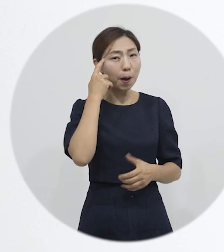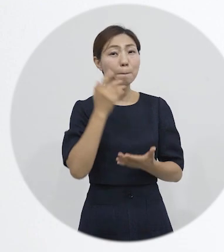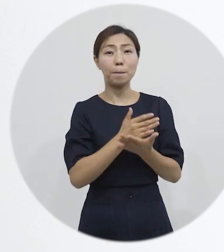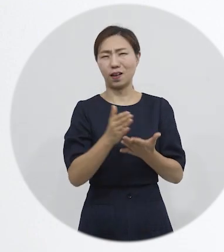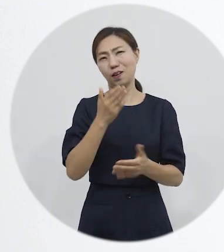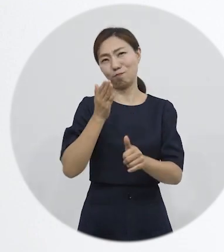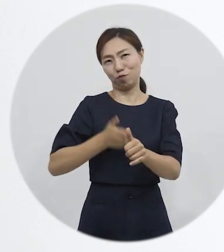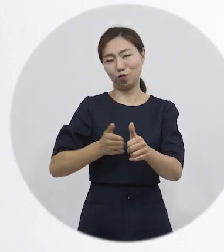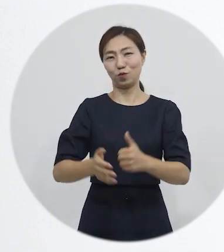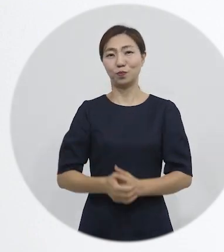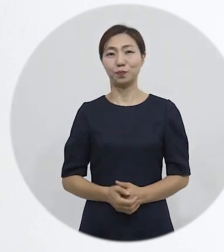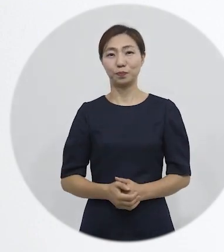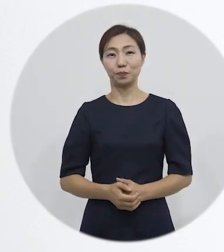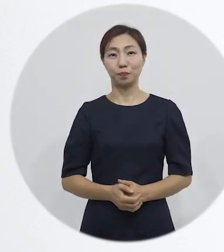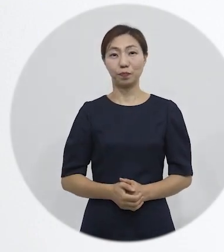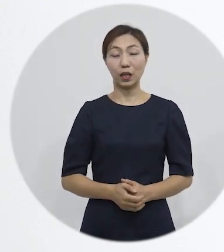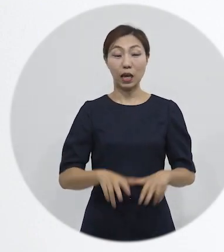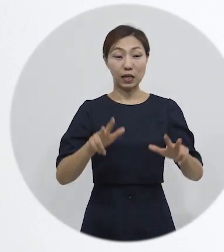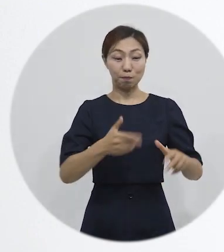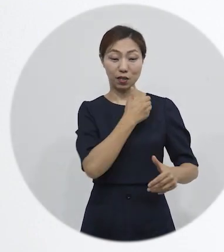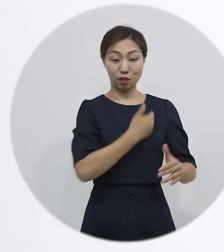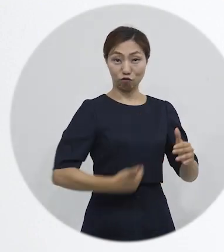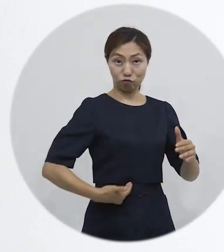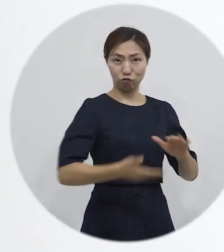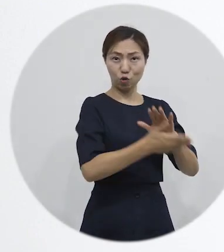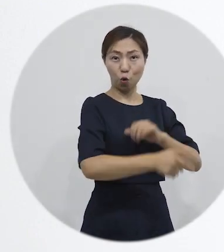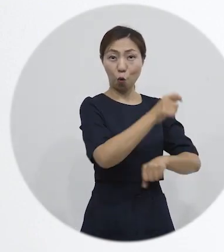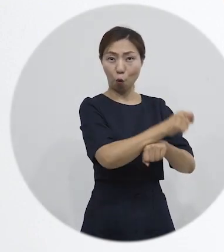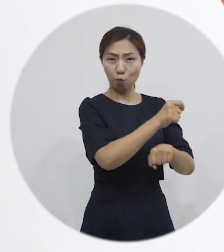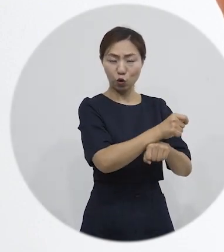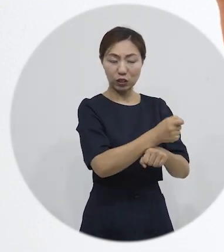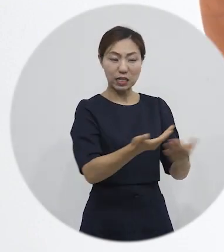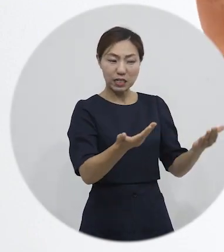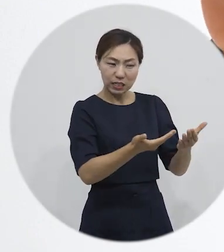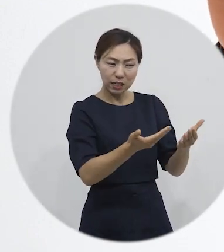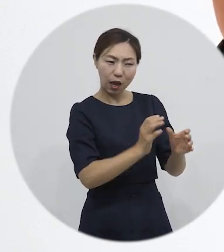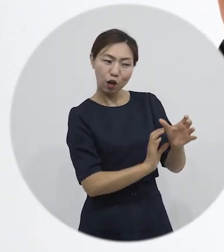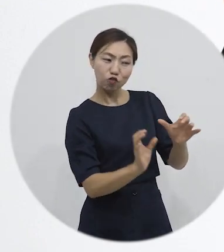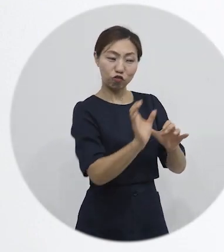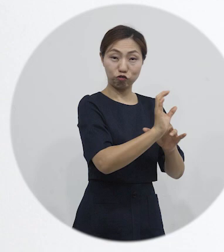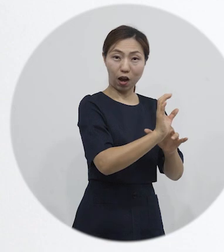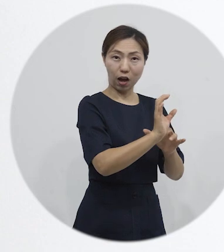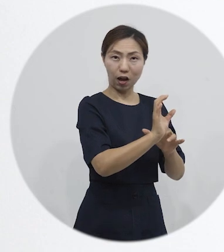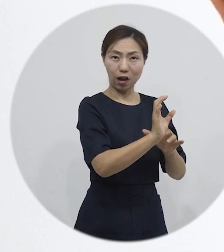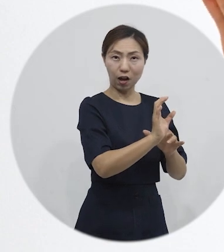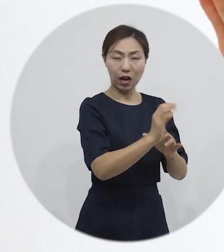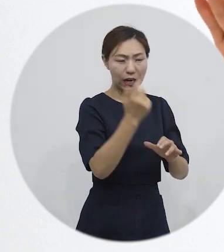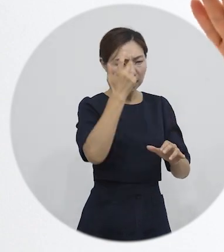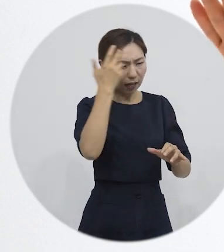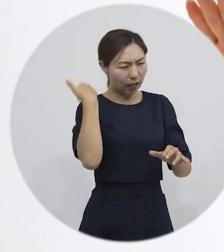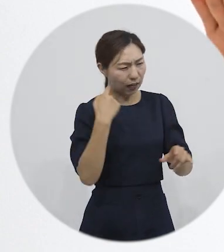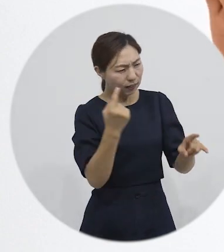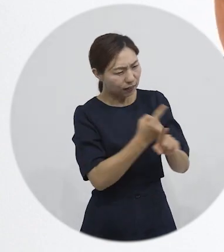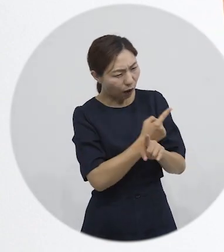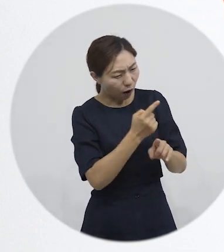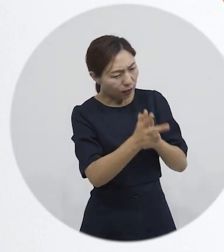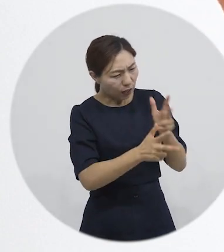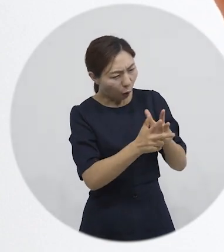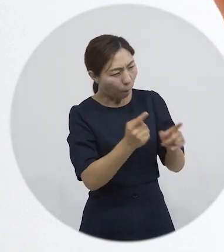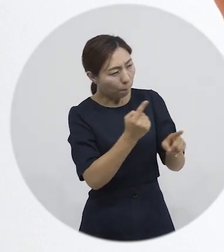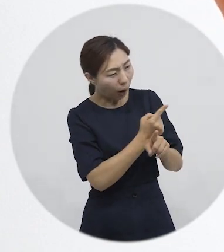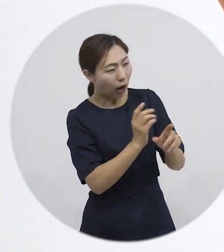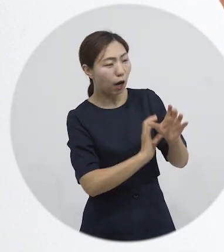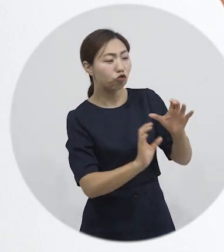이미 부서에서 하고 있는 사업들을 참조해서 기존에 하고 있는 사업을 더 보완하거나 혹은 기존 사업과 다른